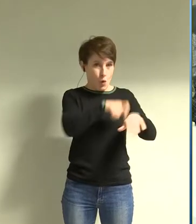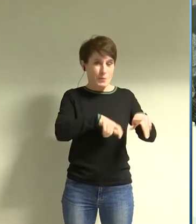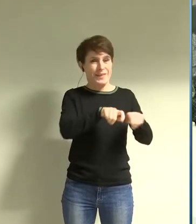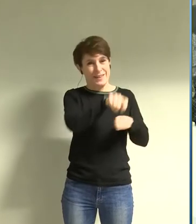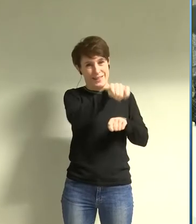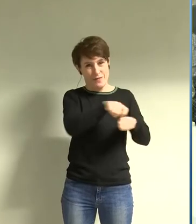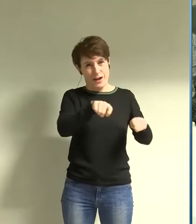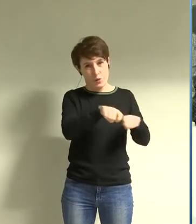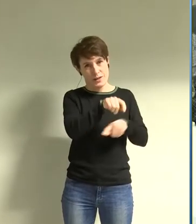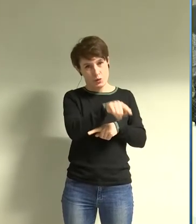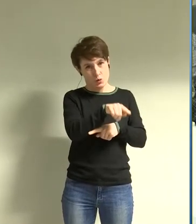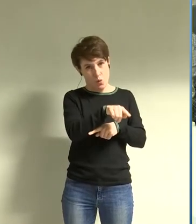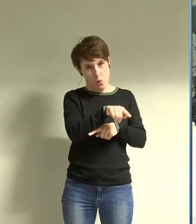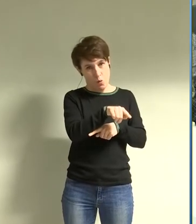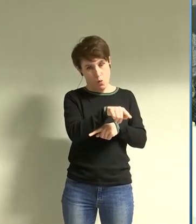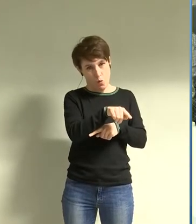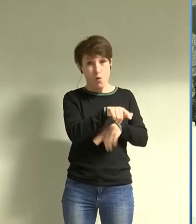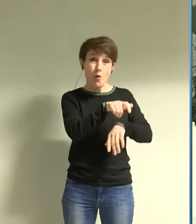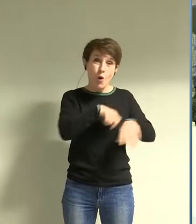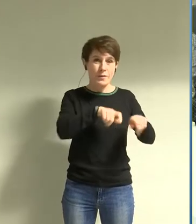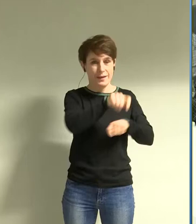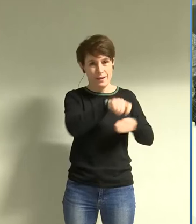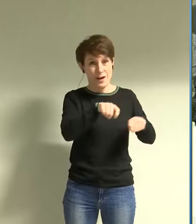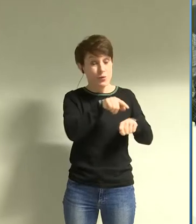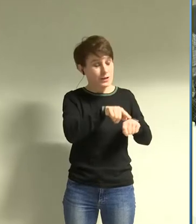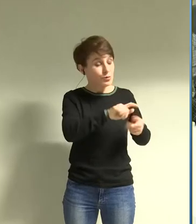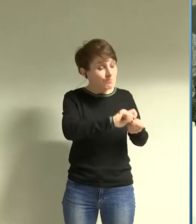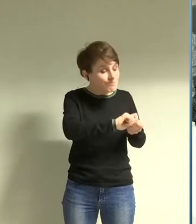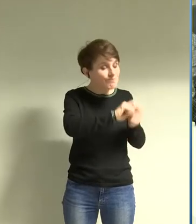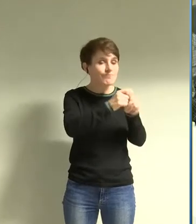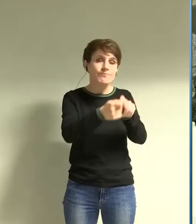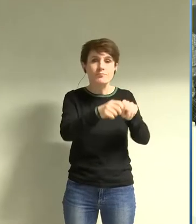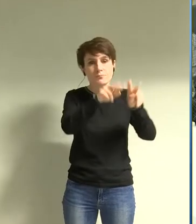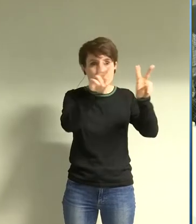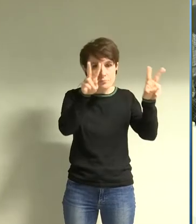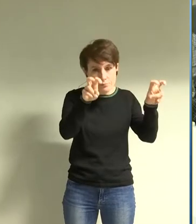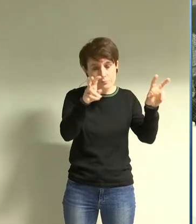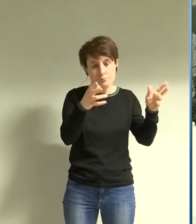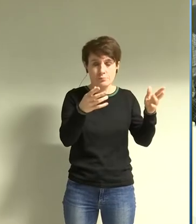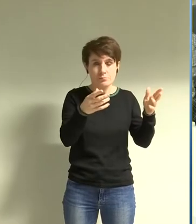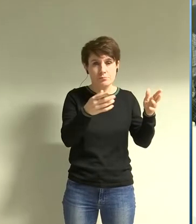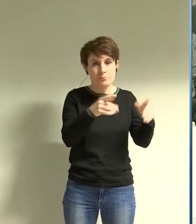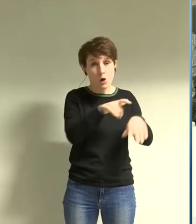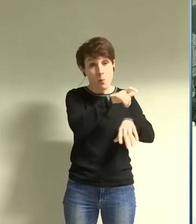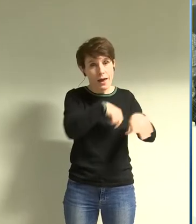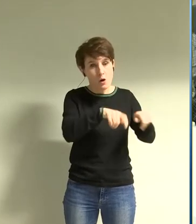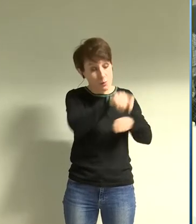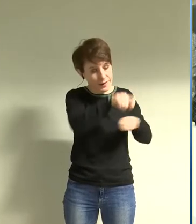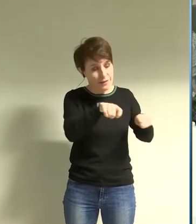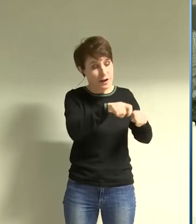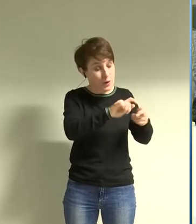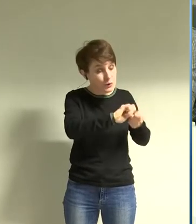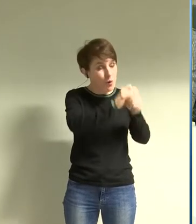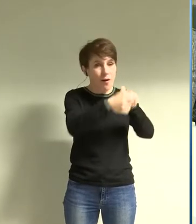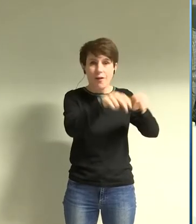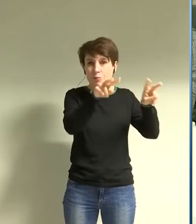qui est remis enfin voila on réévalue le comité de dévaluation donc